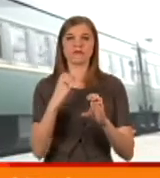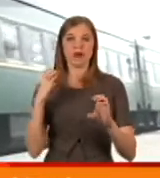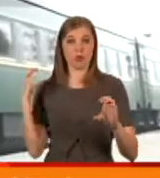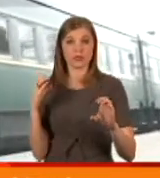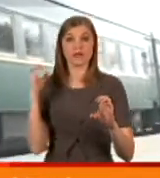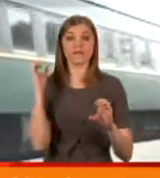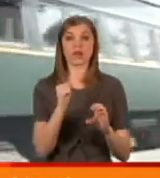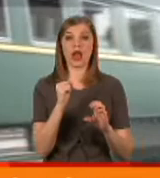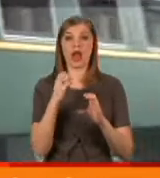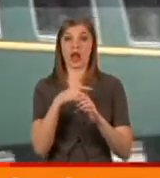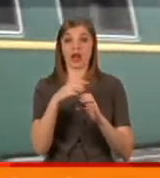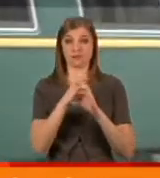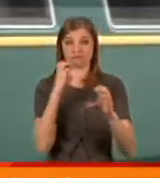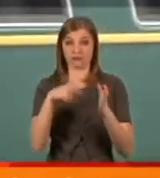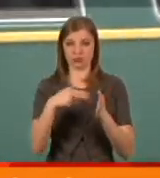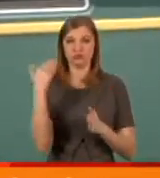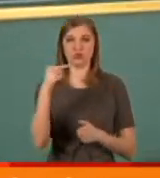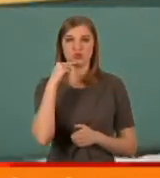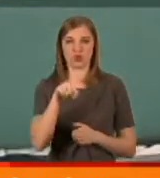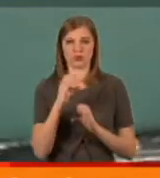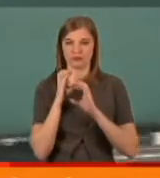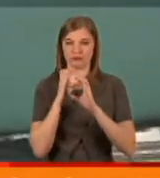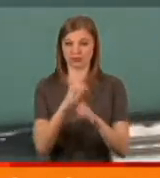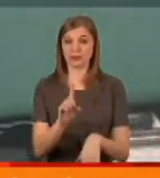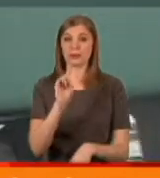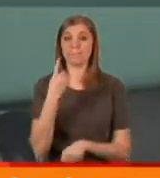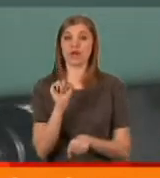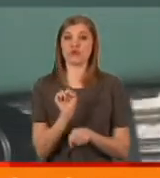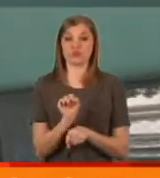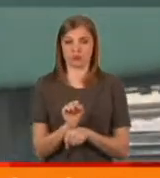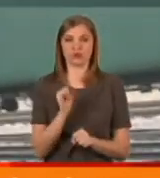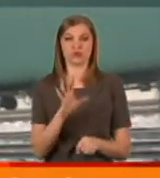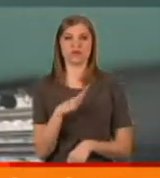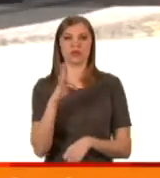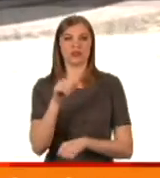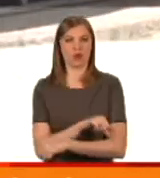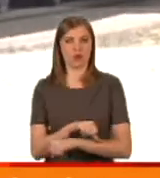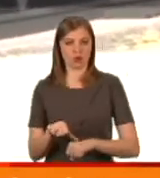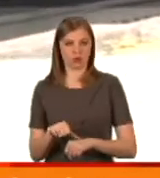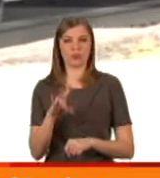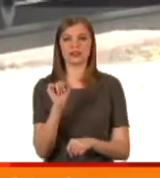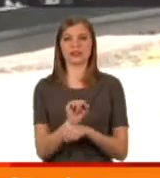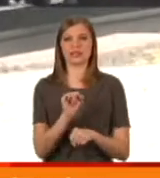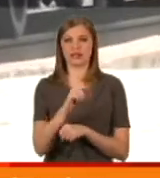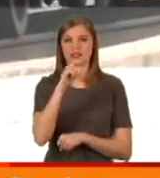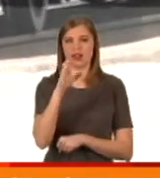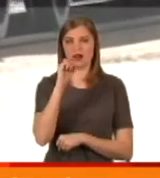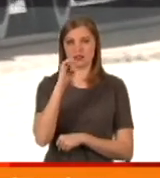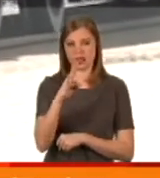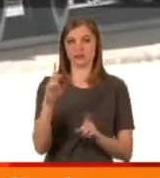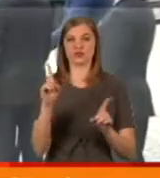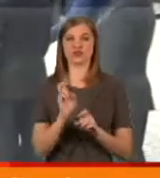а локомотив, який їх тягне, російський. Першу зупинку лідер КНДР зробив на кордоні, на станції Хасан,